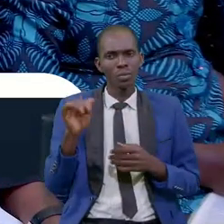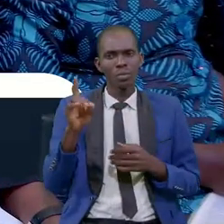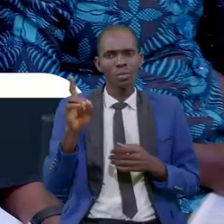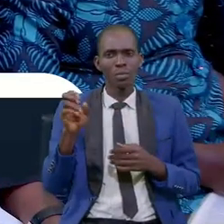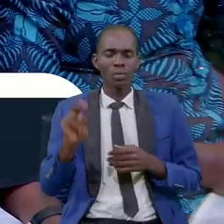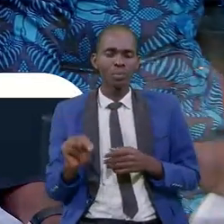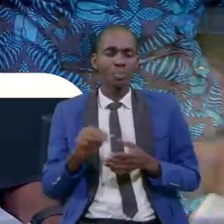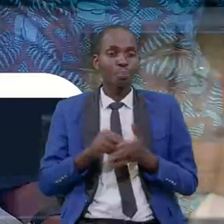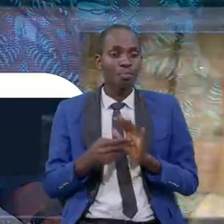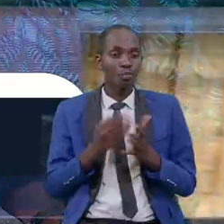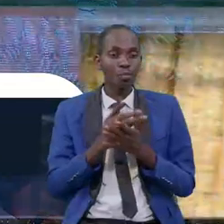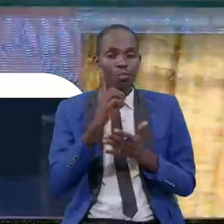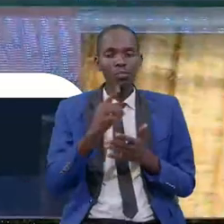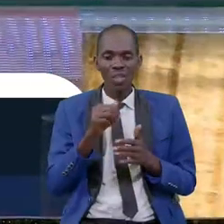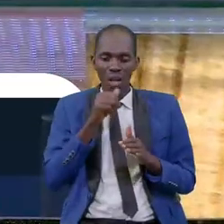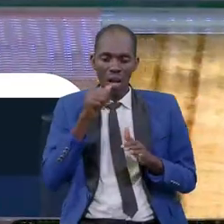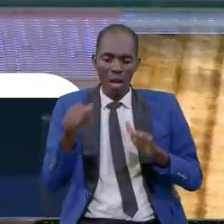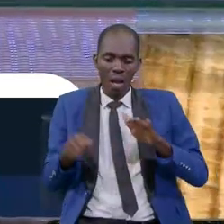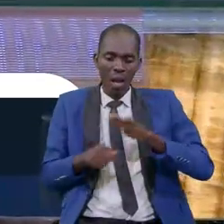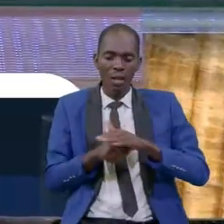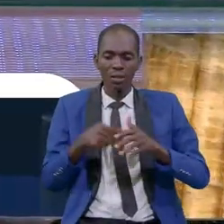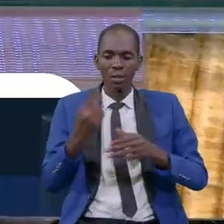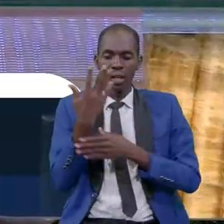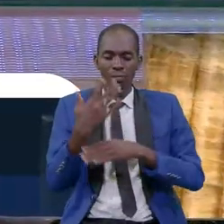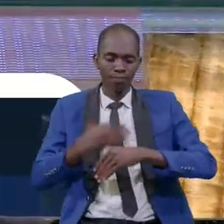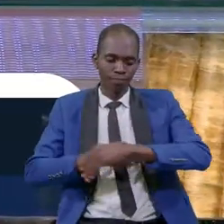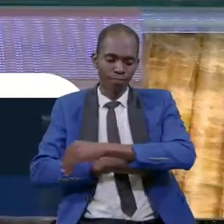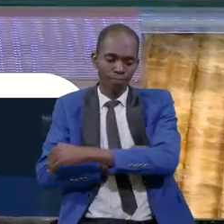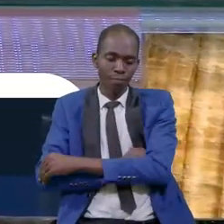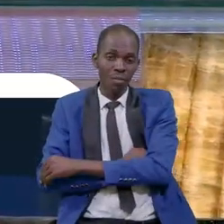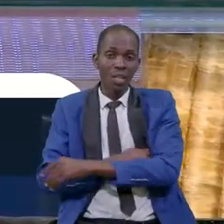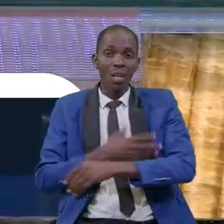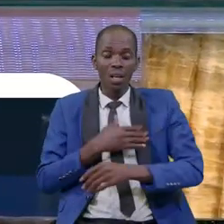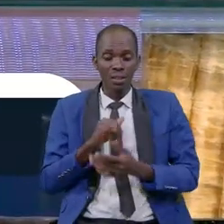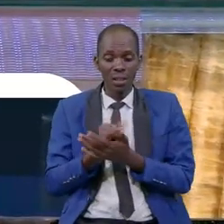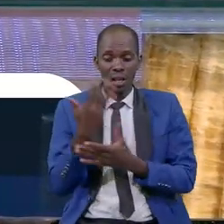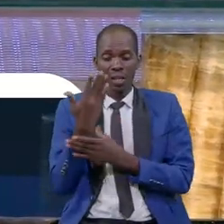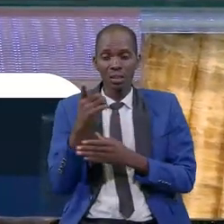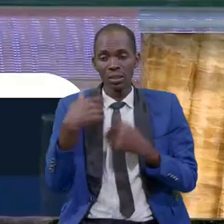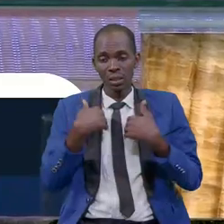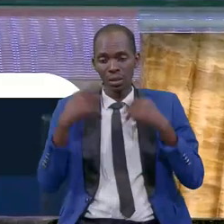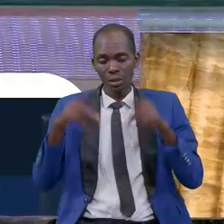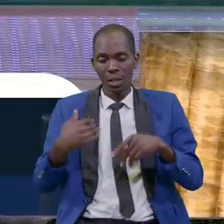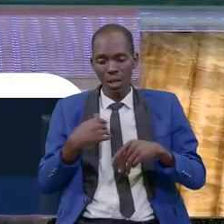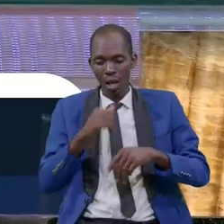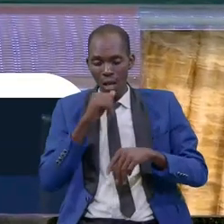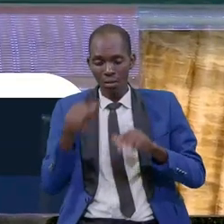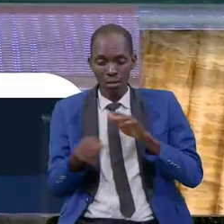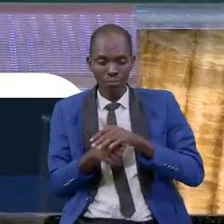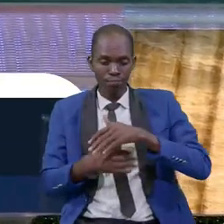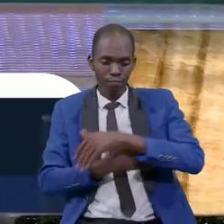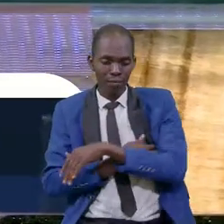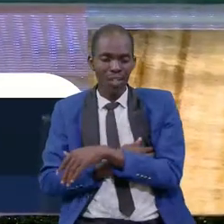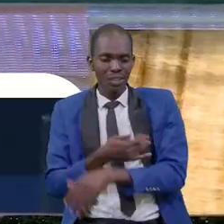En cachette. Lorsque quelque chose cache la main et quelqu'un, la personne se cache, ça lui fait le